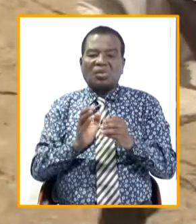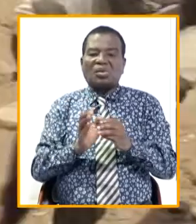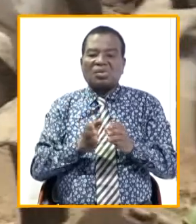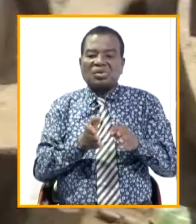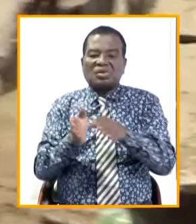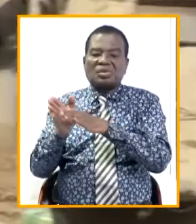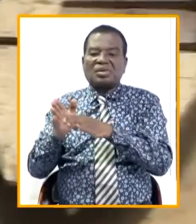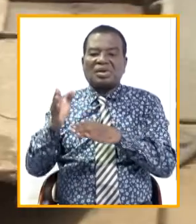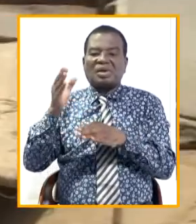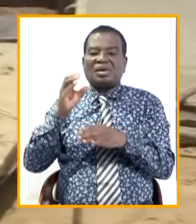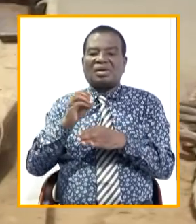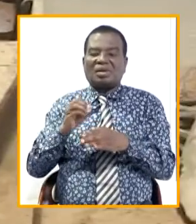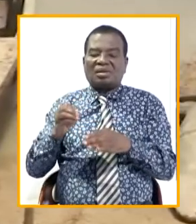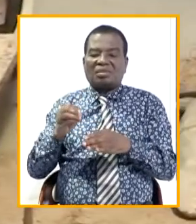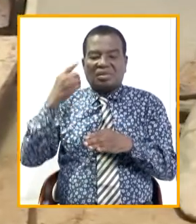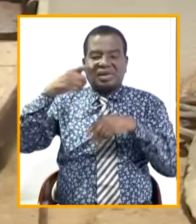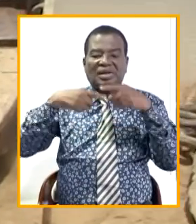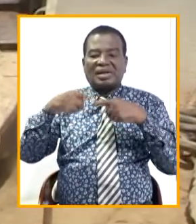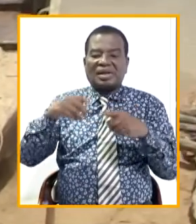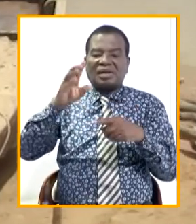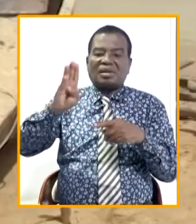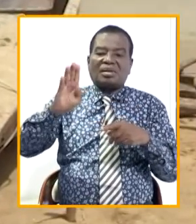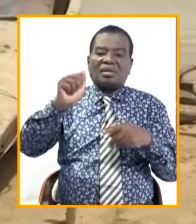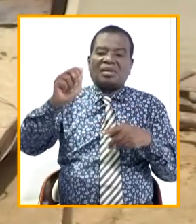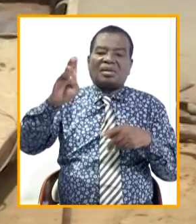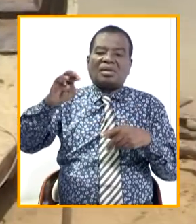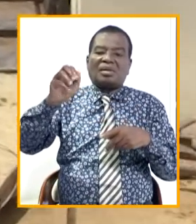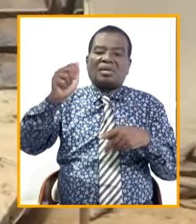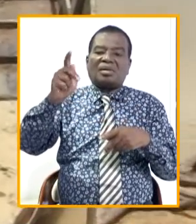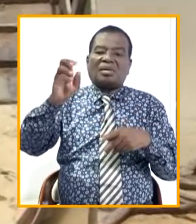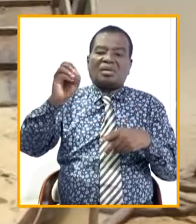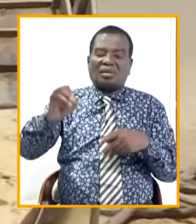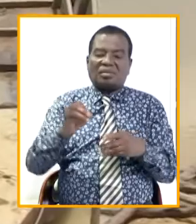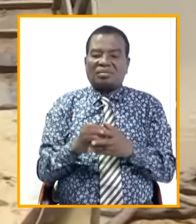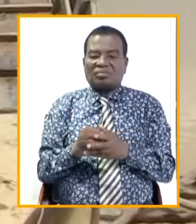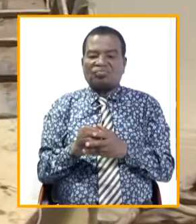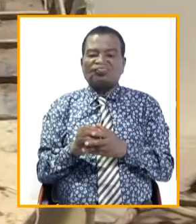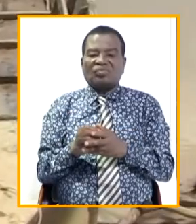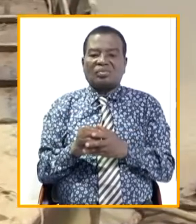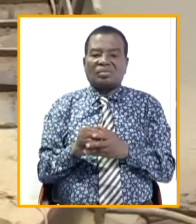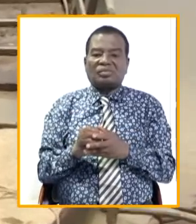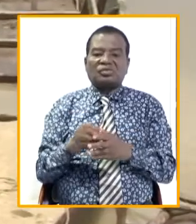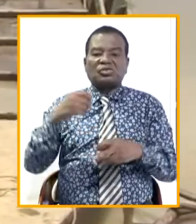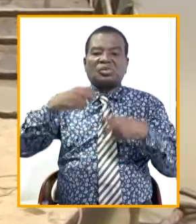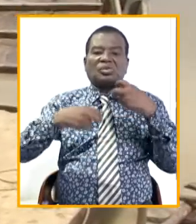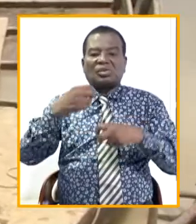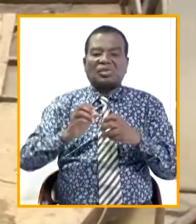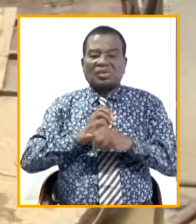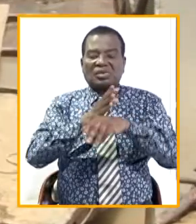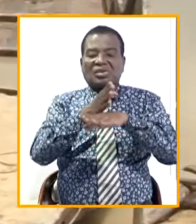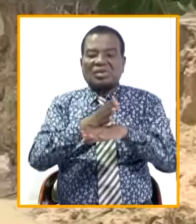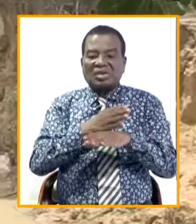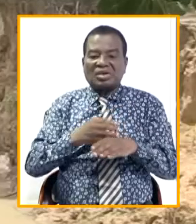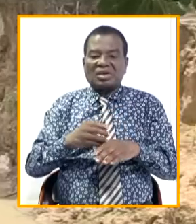Mali, à un peu plus de 300 km. Un pays en proie depuis des années au terrorisme. La question de la sécurité se